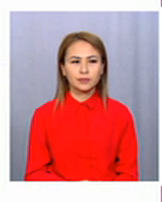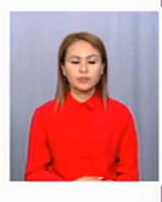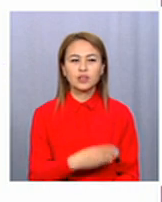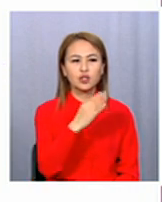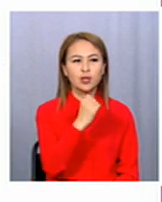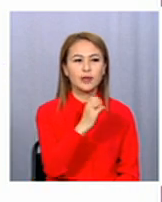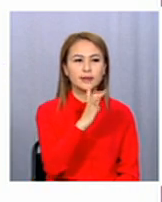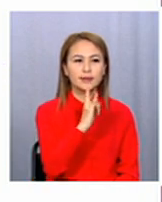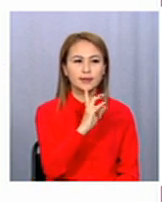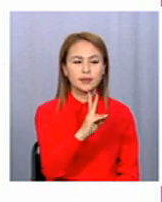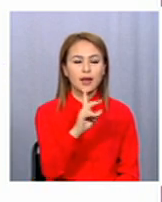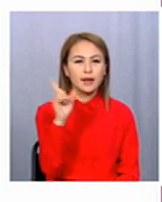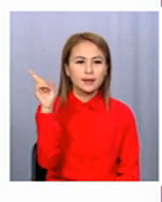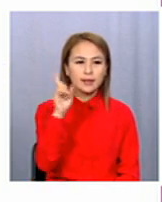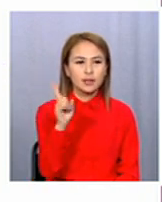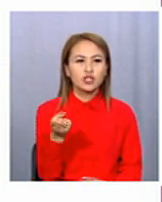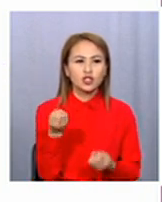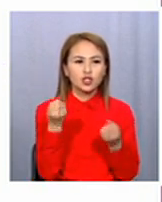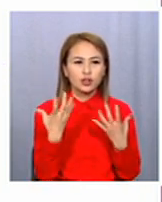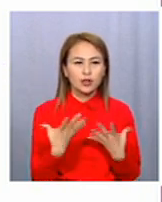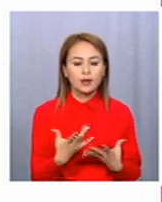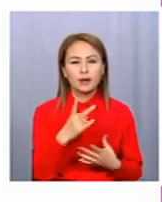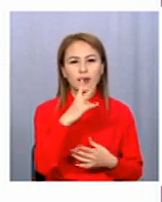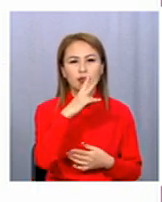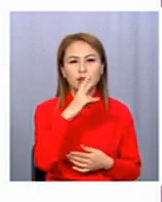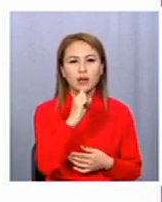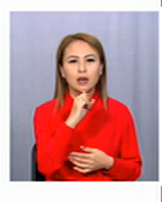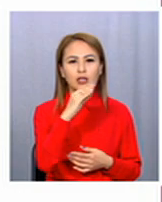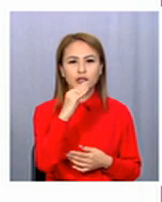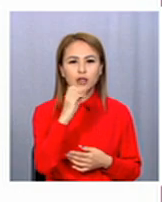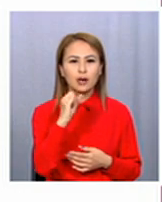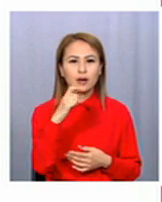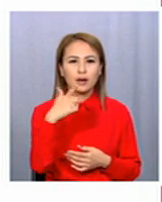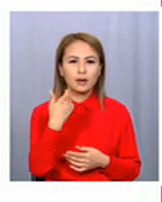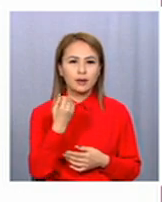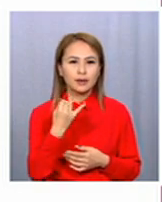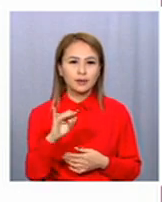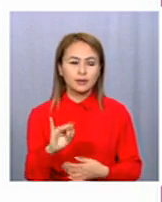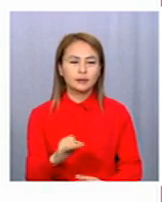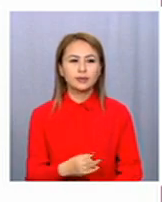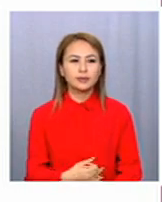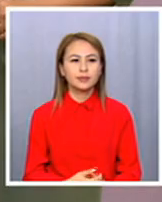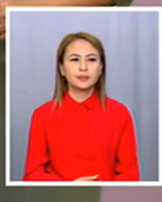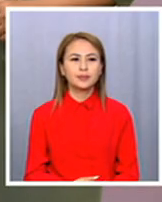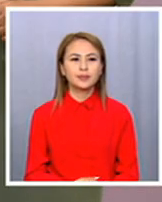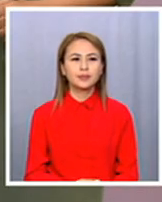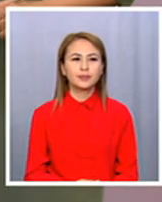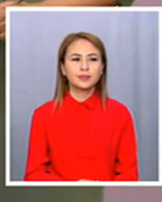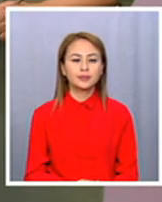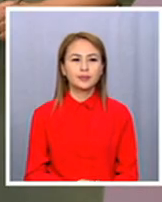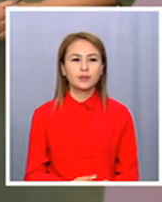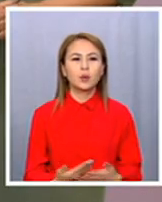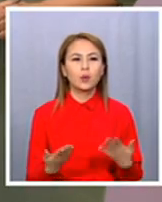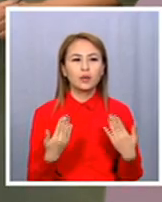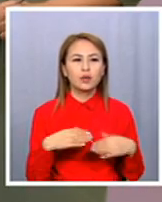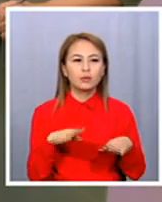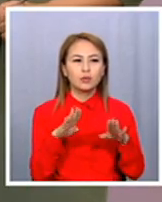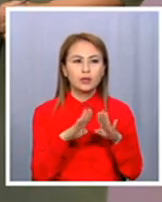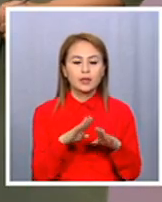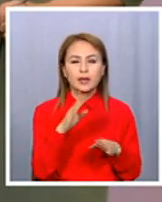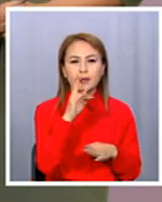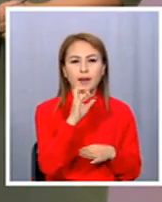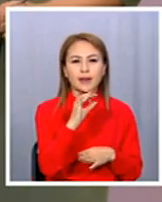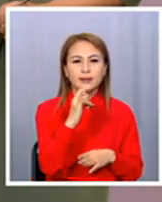Жасын, найзағай, жай, нажағай деп те аталады екен. Олай болса,